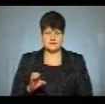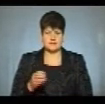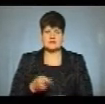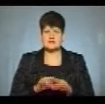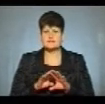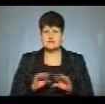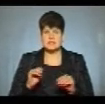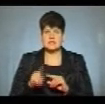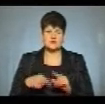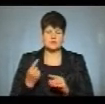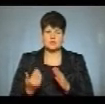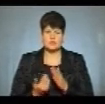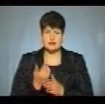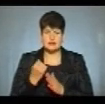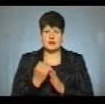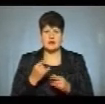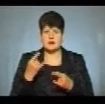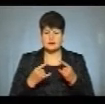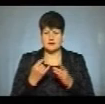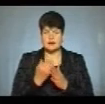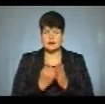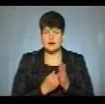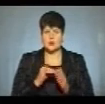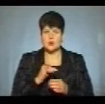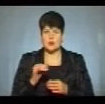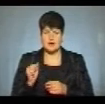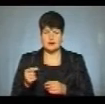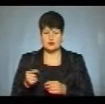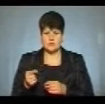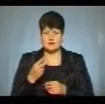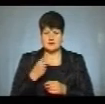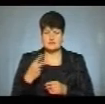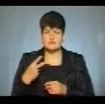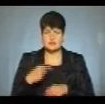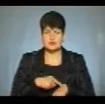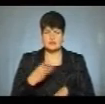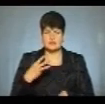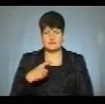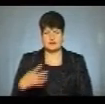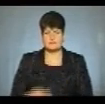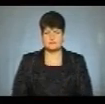мене все. Наступний випуск новин на телеканалі ЮА Тернопіль. Дивіться о 20:30. Залишайтеся із нами.